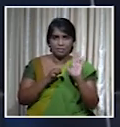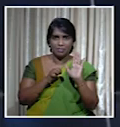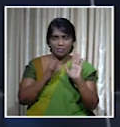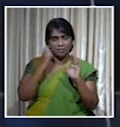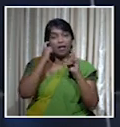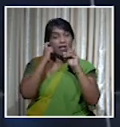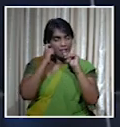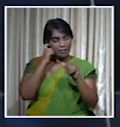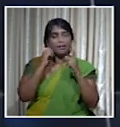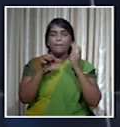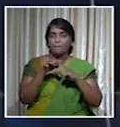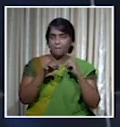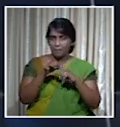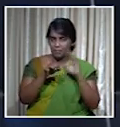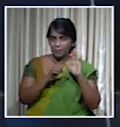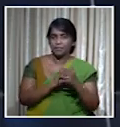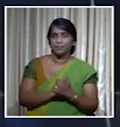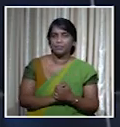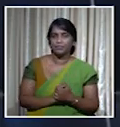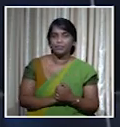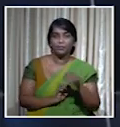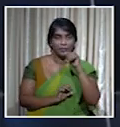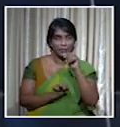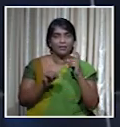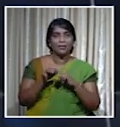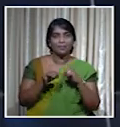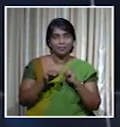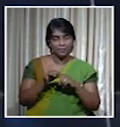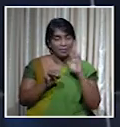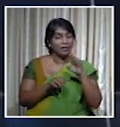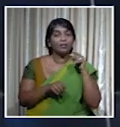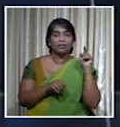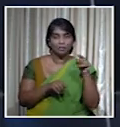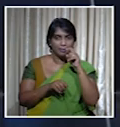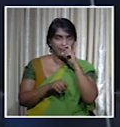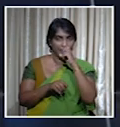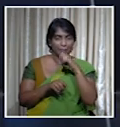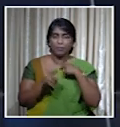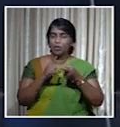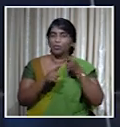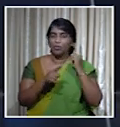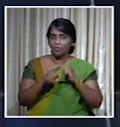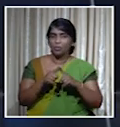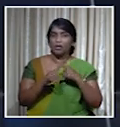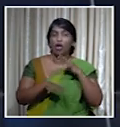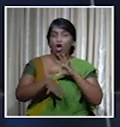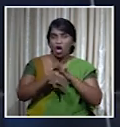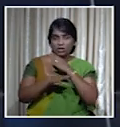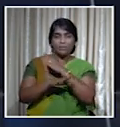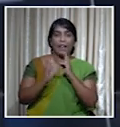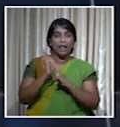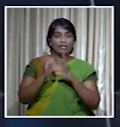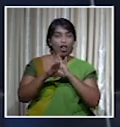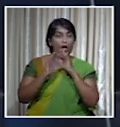ඇත්ත ප්‍රශ්නයක් තියෙනවා. ඇත්ත ප්‍රශ්නයක් තියෙනවා. මෙතන මම උදාහරණ කියන්නම්. ජාතික රෝහල ගන්නකො.